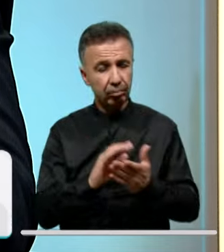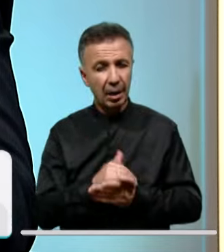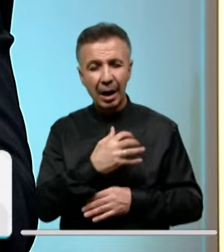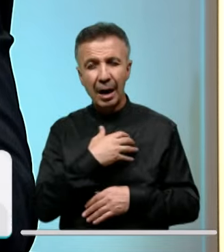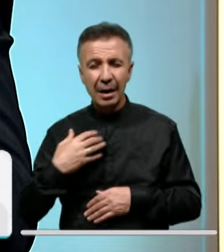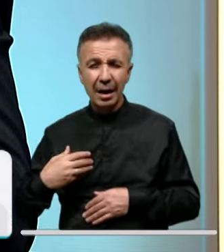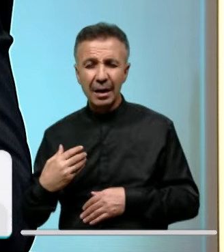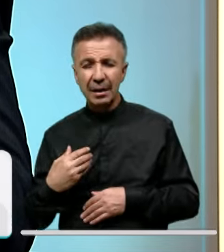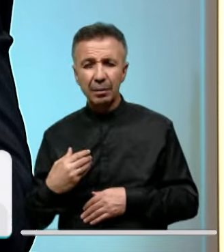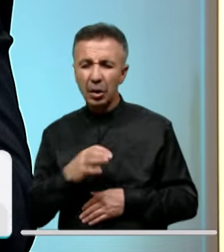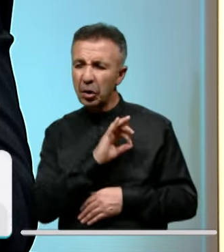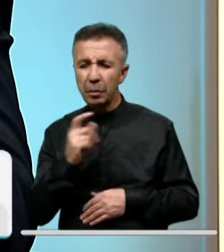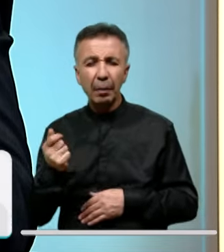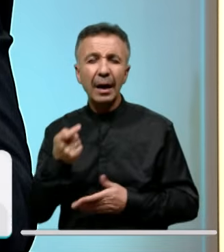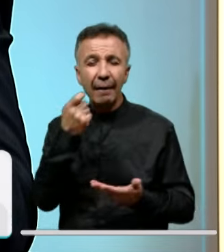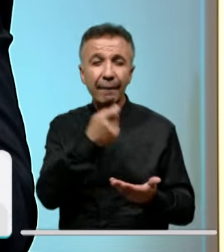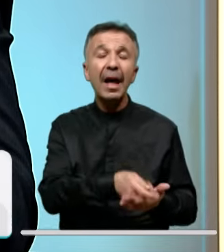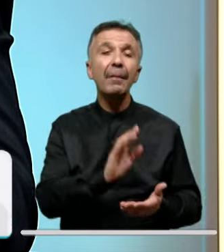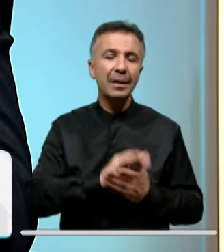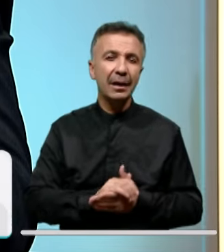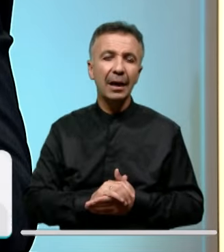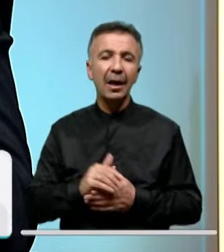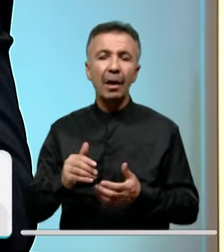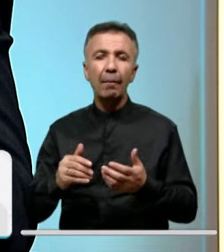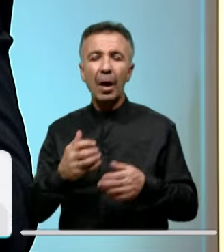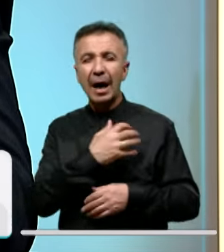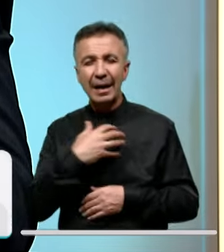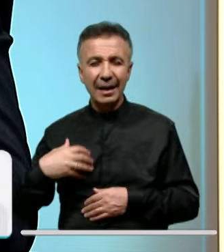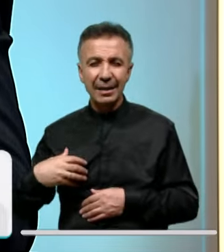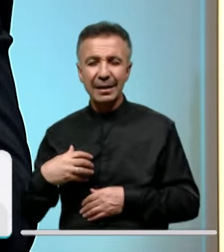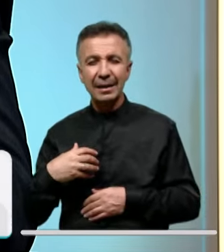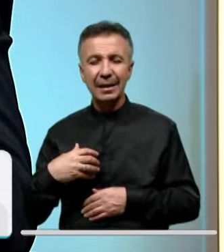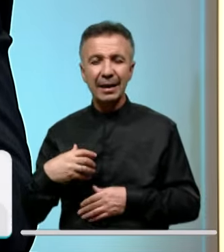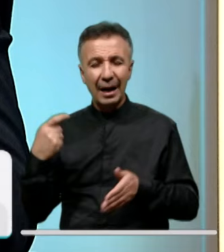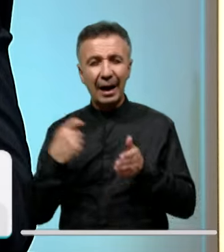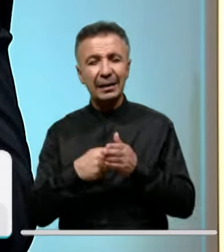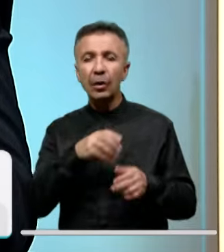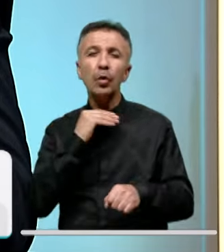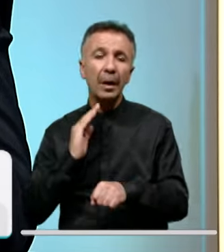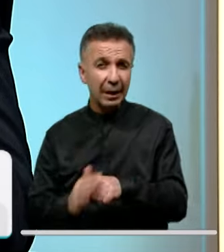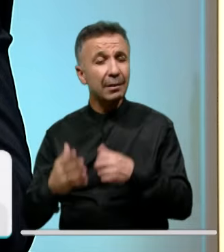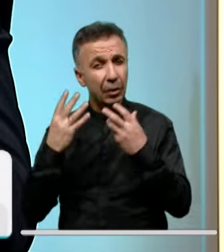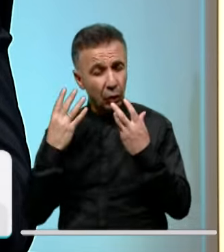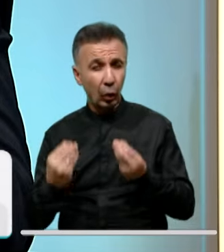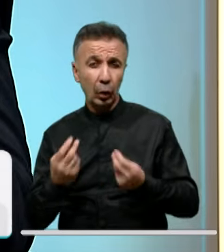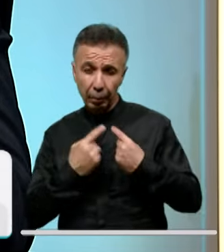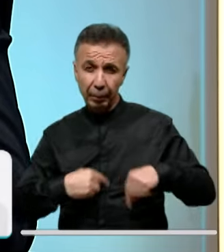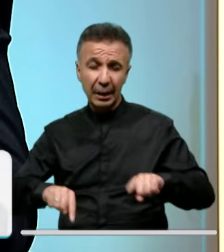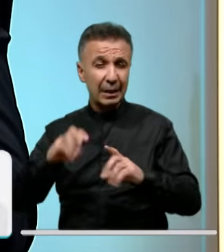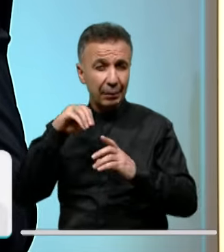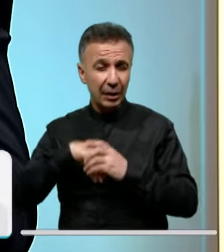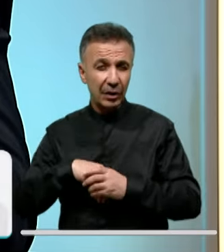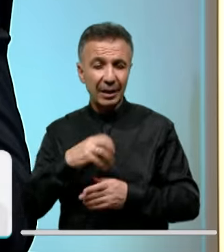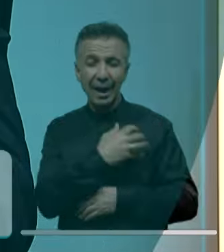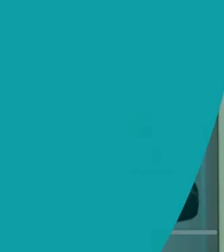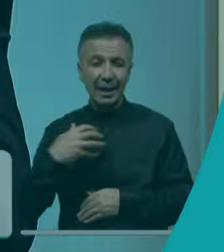burada hiçbir para vermese bile bu kurban annesi adına geçerlidir bizim için annelerin